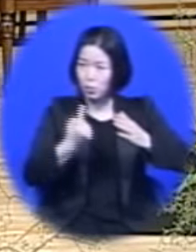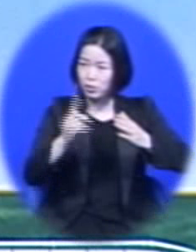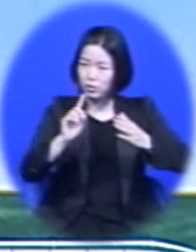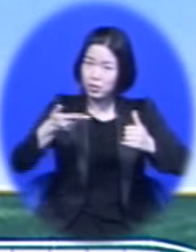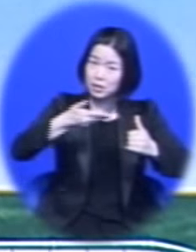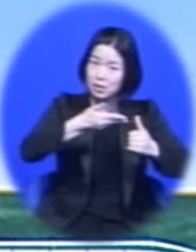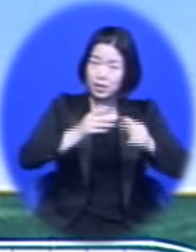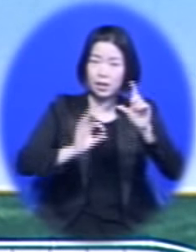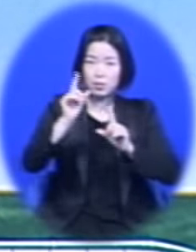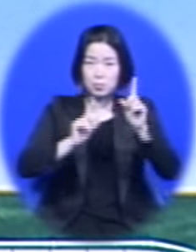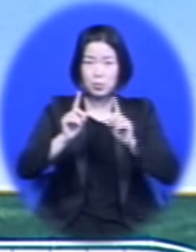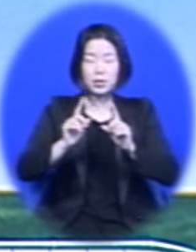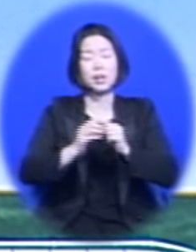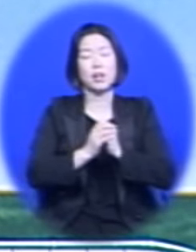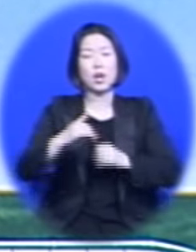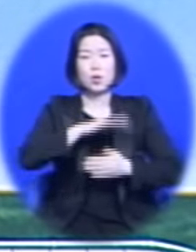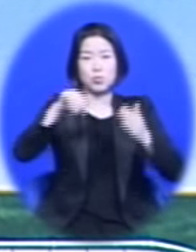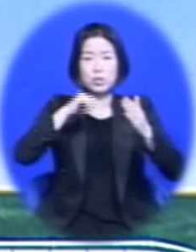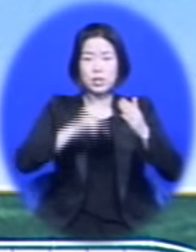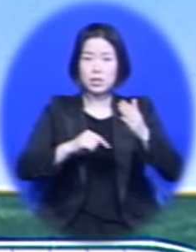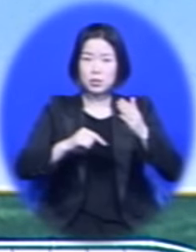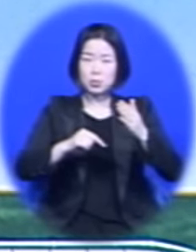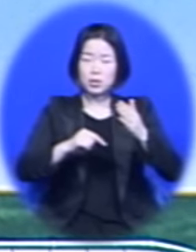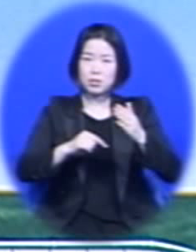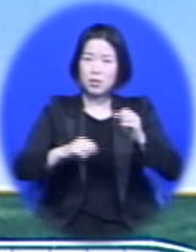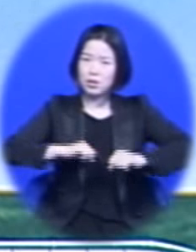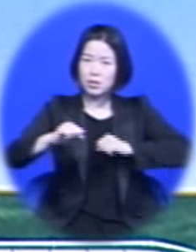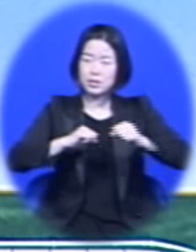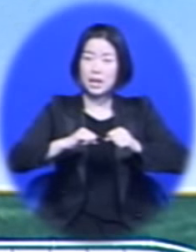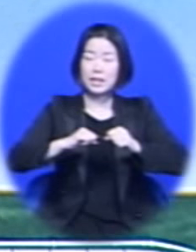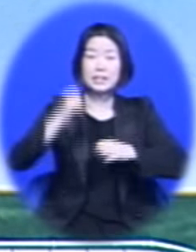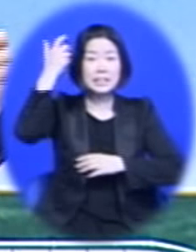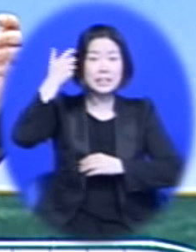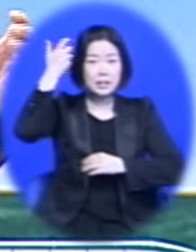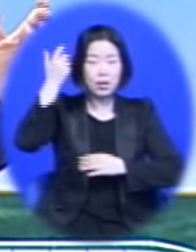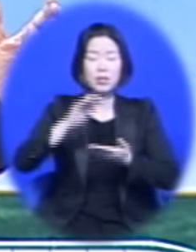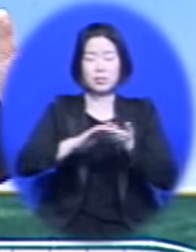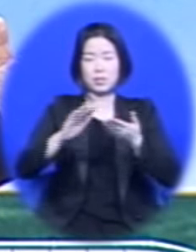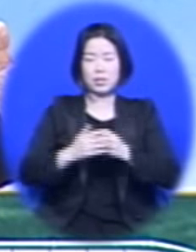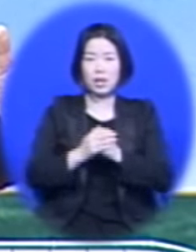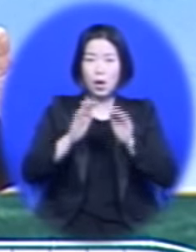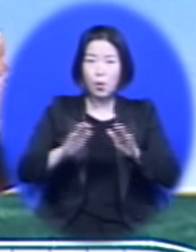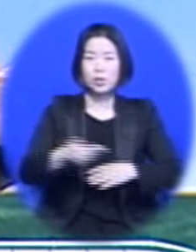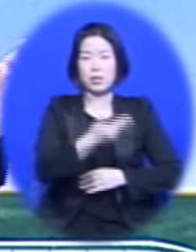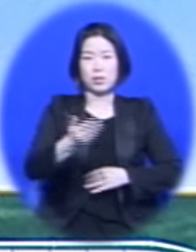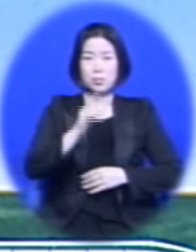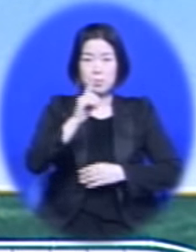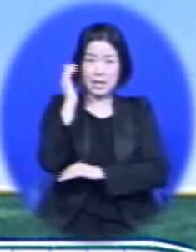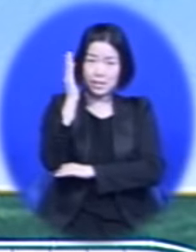영향보다는 우리 속에서부터 역사하는 세상의 영입니다. 저는 오늘 여러분들이 설교를 들으실